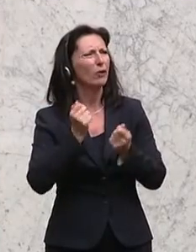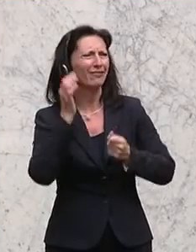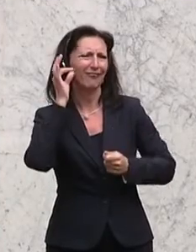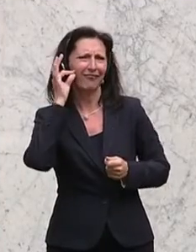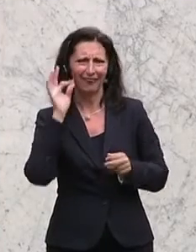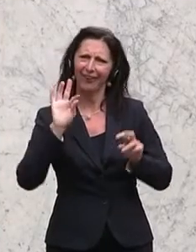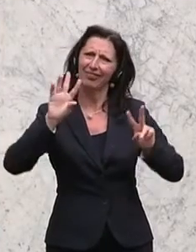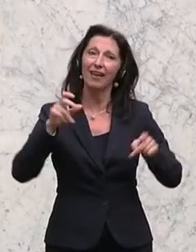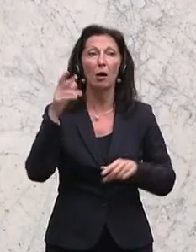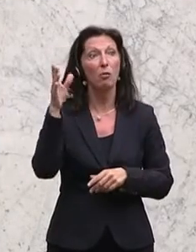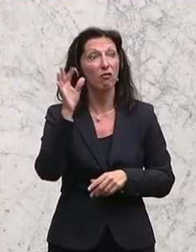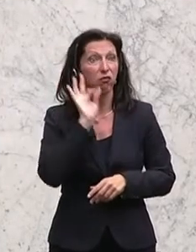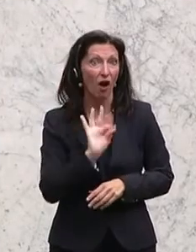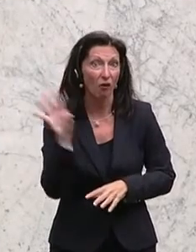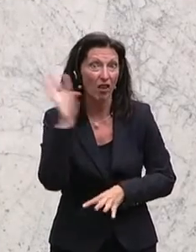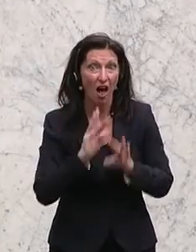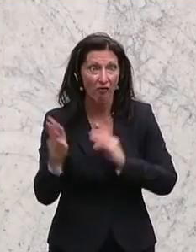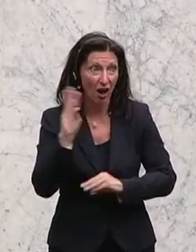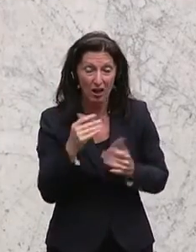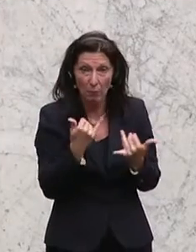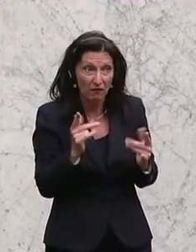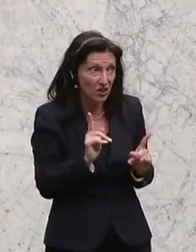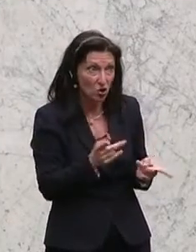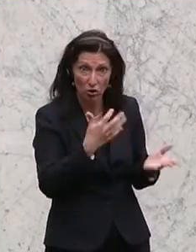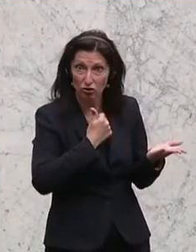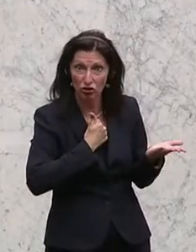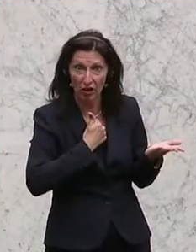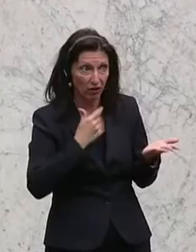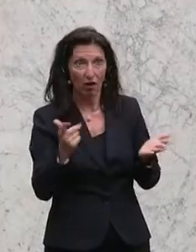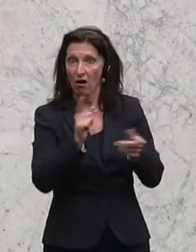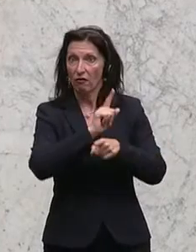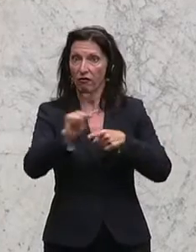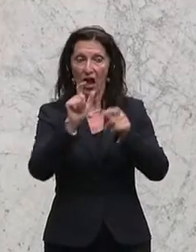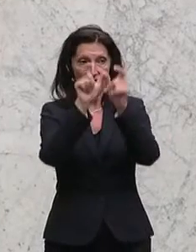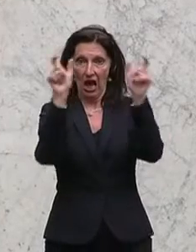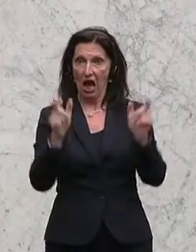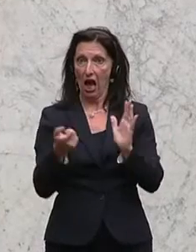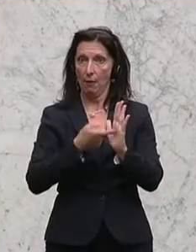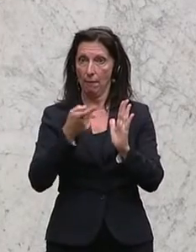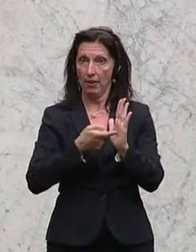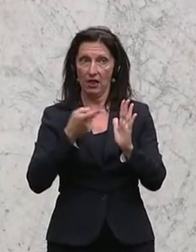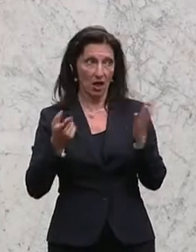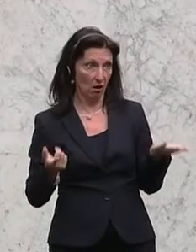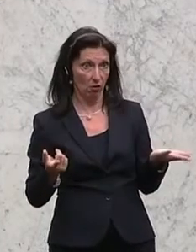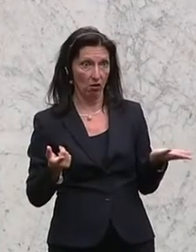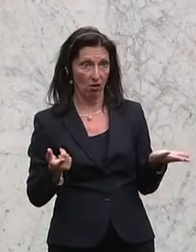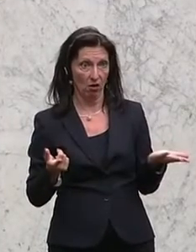soll das bitte funktionieren, wenn Sie nicht einmal die Rahmenbedingungen dafür schaffen, damit Sie nicht wieder an Ihren eigenen Ansprüchen